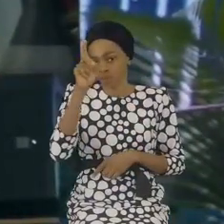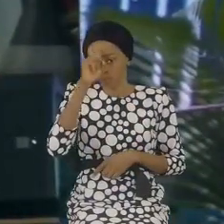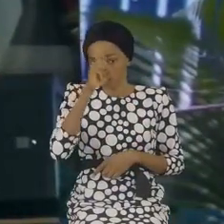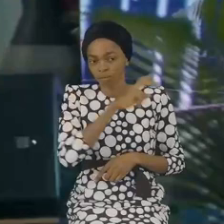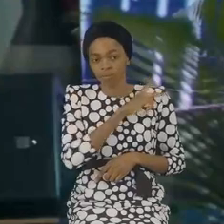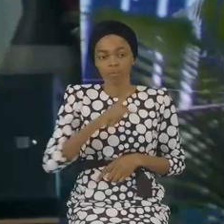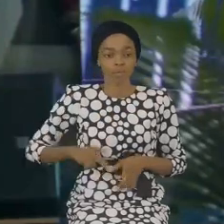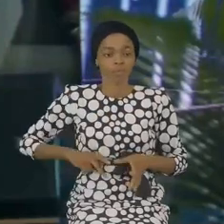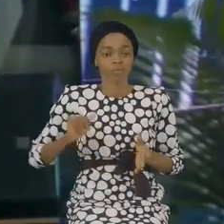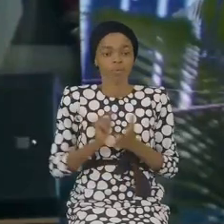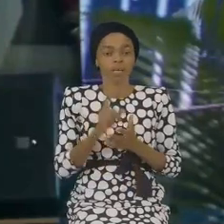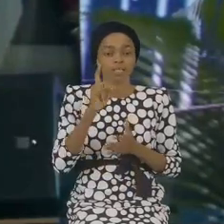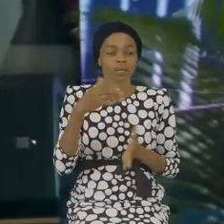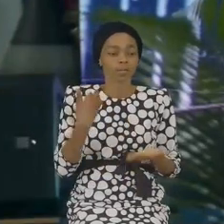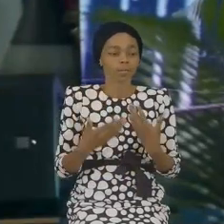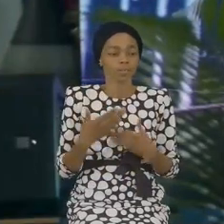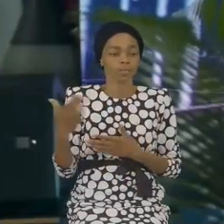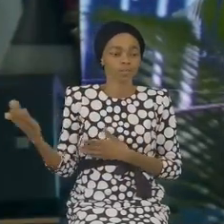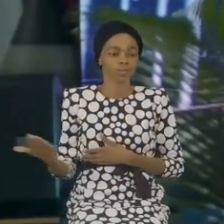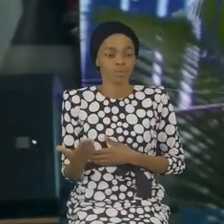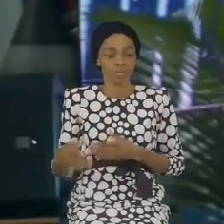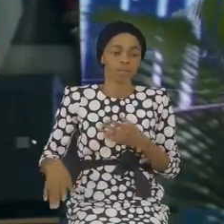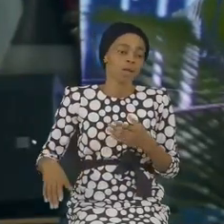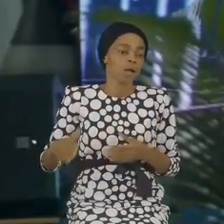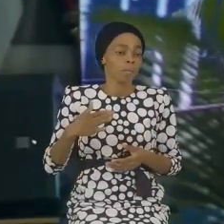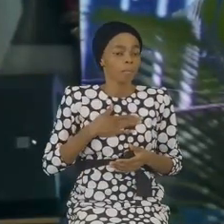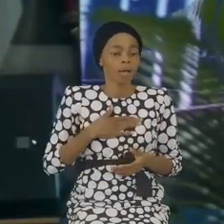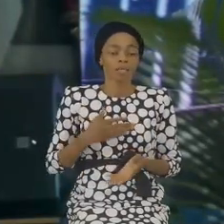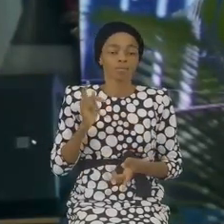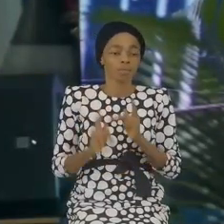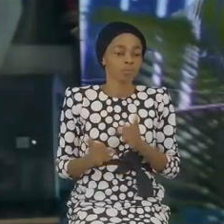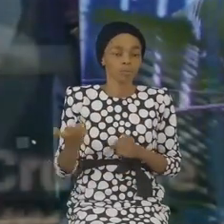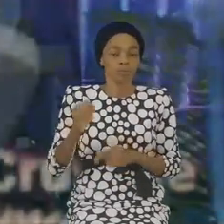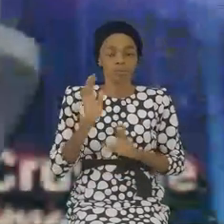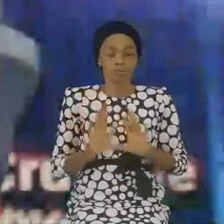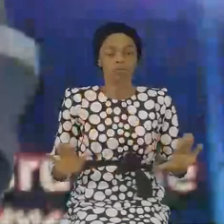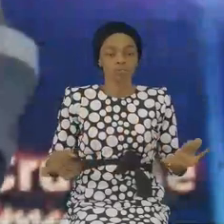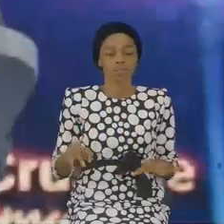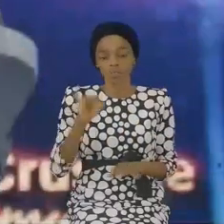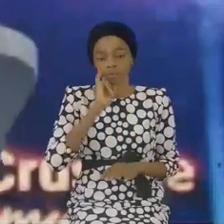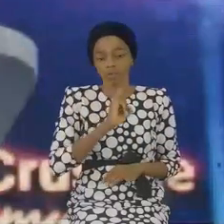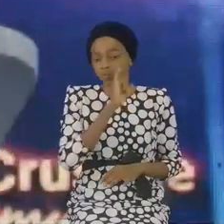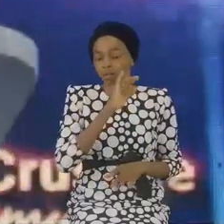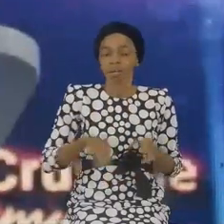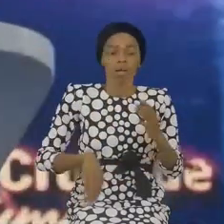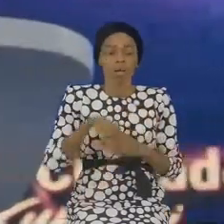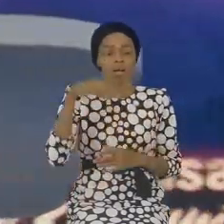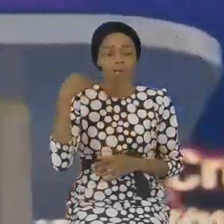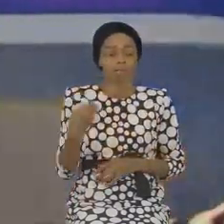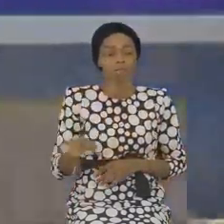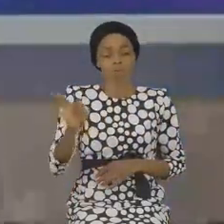tu feras sortir d'Égypte mon peuple, les enfants d'Israël.